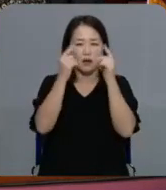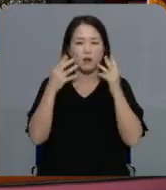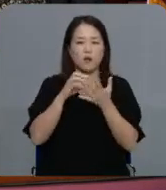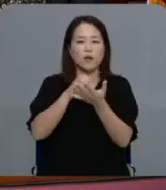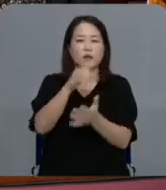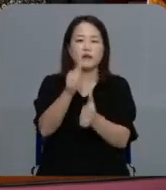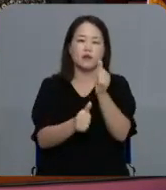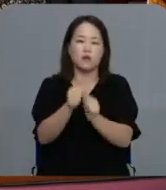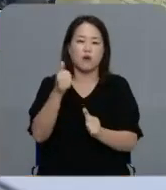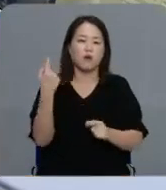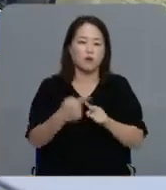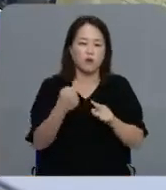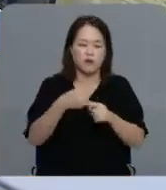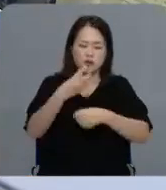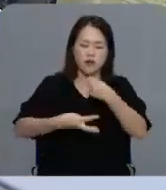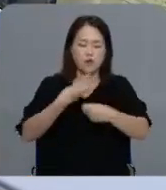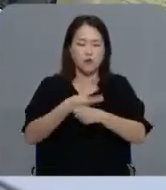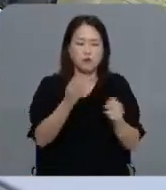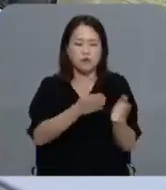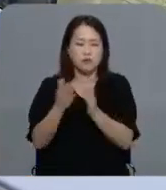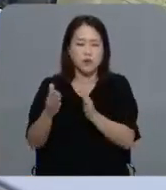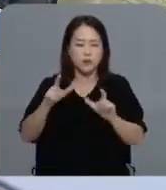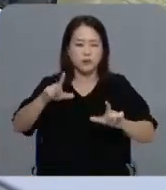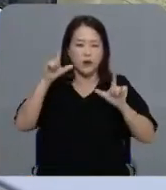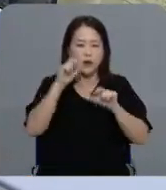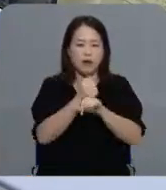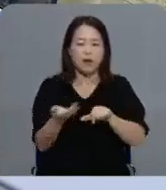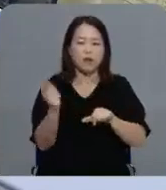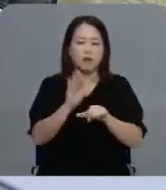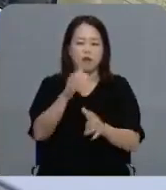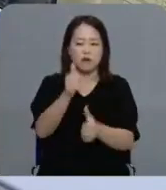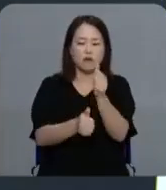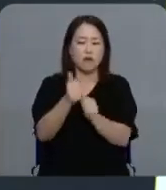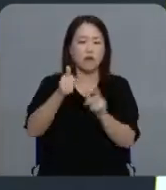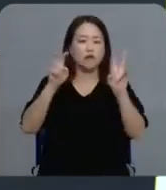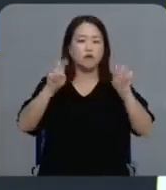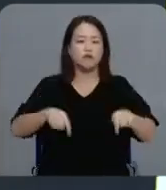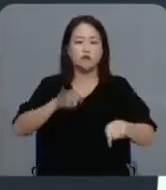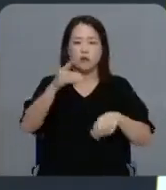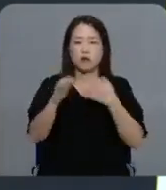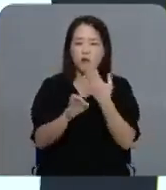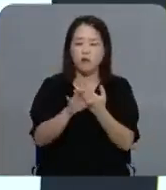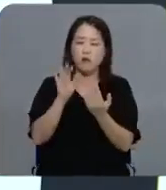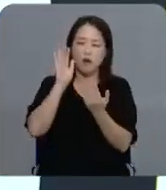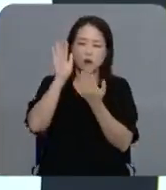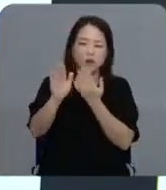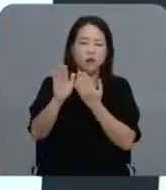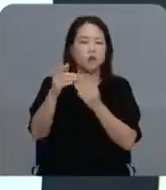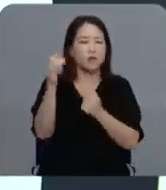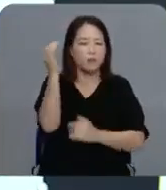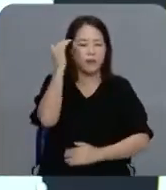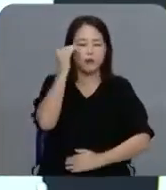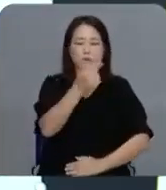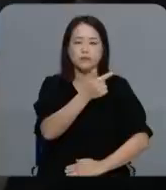이걸 준비해가지고 나오는 애들인데 이걸 경기를 못 치르게 된다면 얘네들의 장래도 큰 문제가